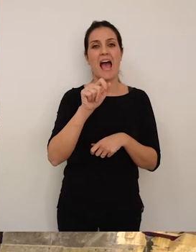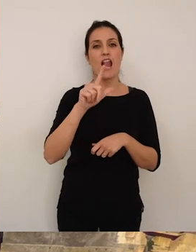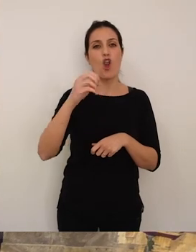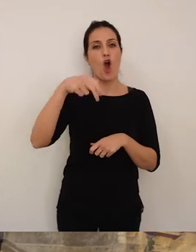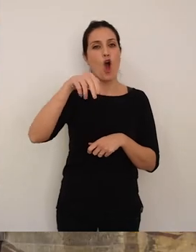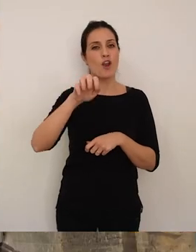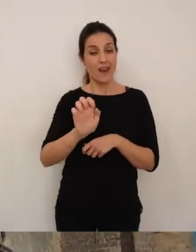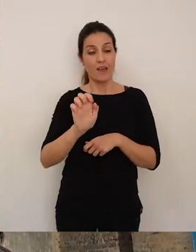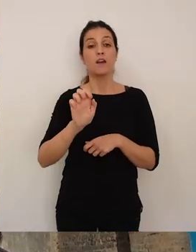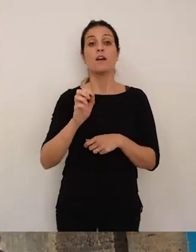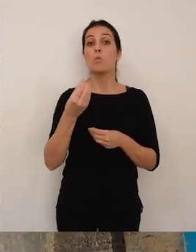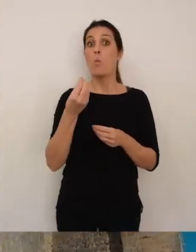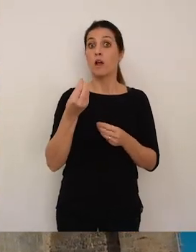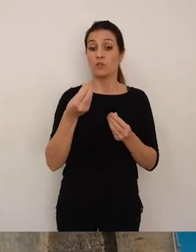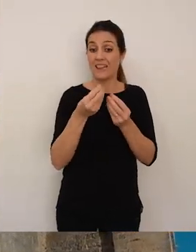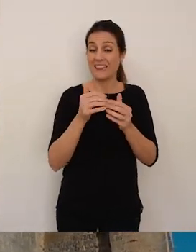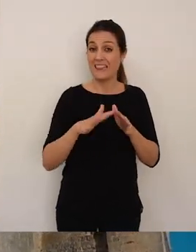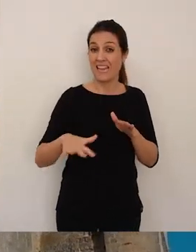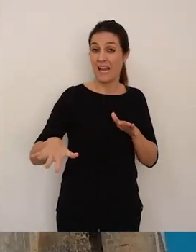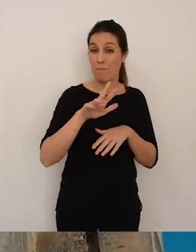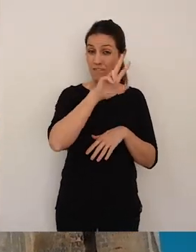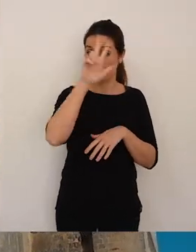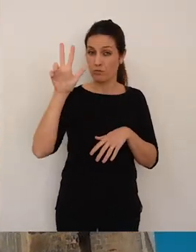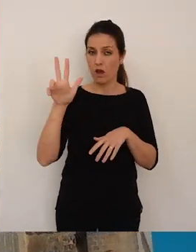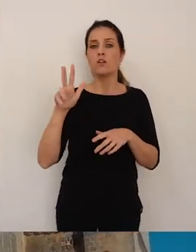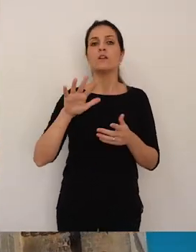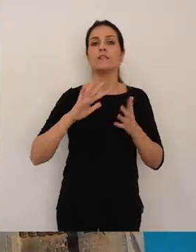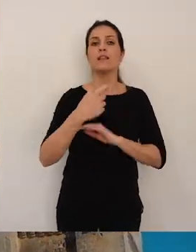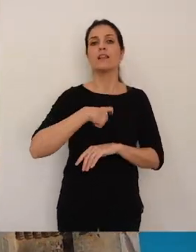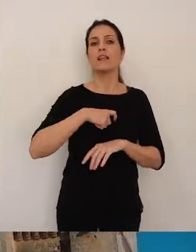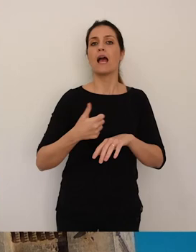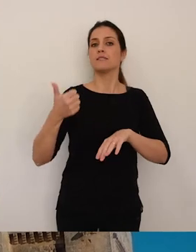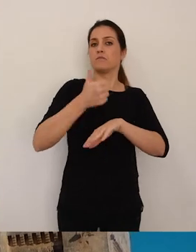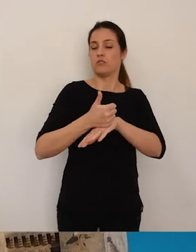diviene capoluogo di un vasto principato esteso nel Salento meridionale.